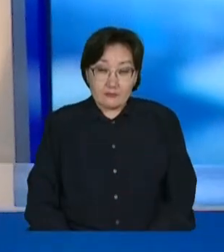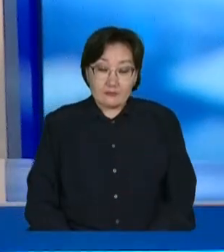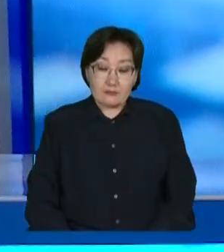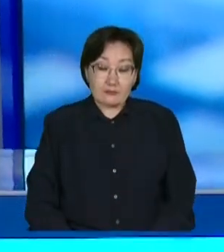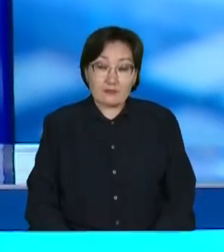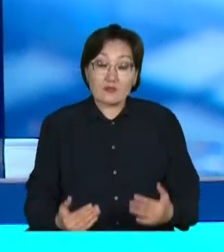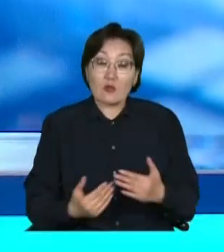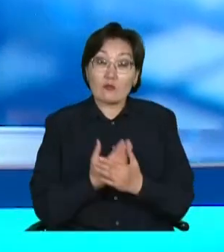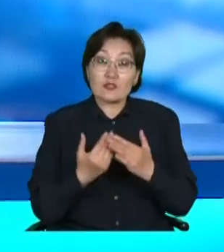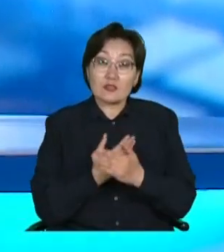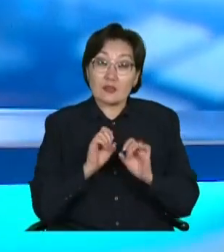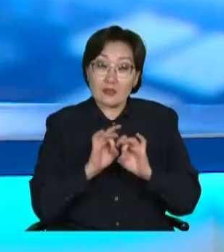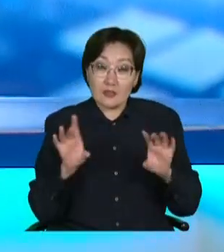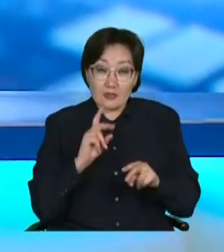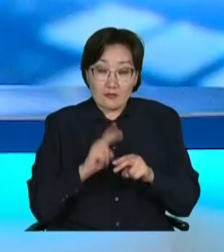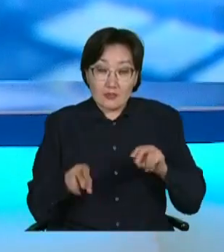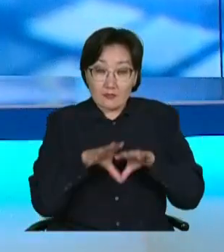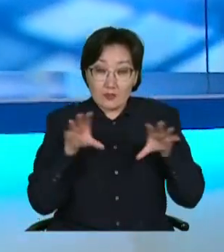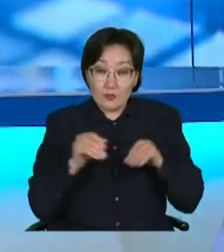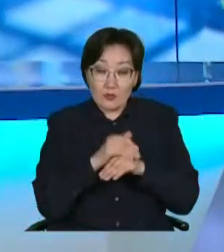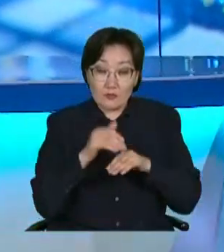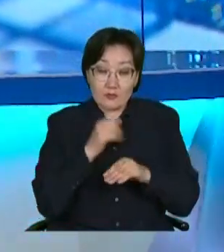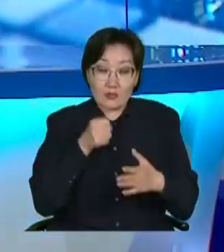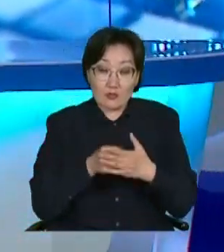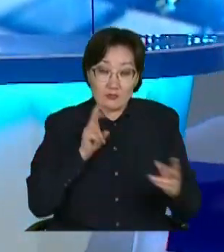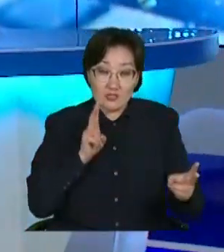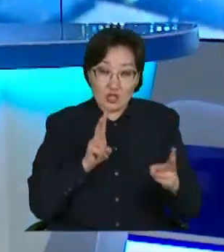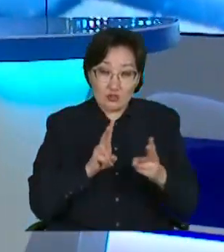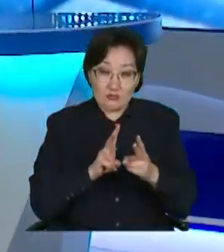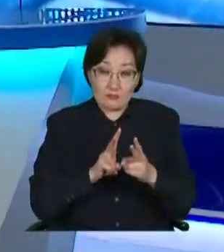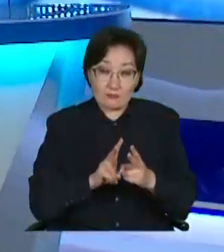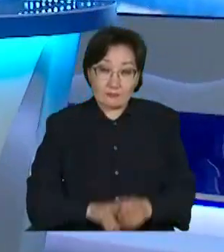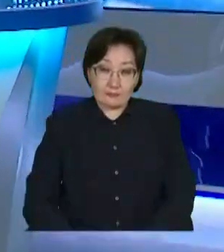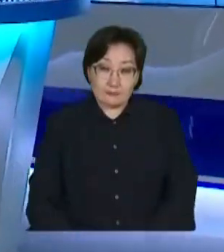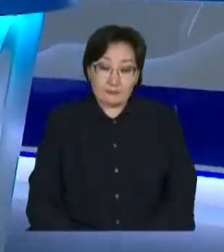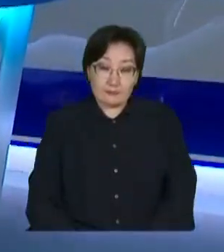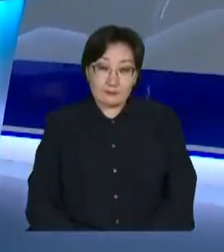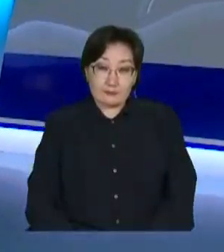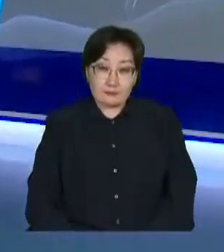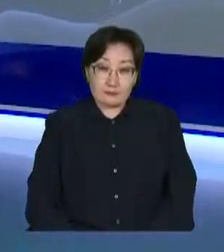Это все новости к данному часу. Итоги дня смотрите в 19:30. Оставайтесь с нами.